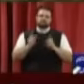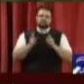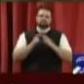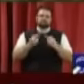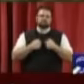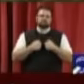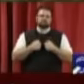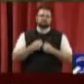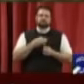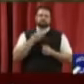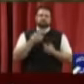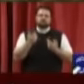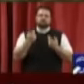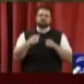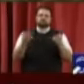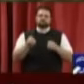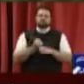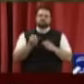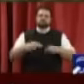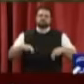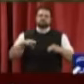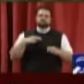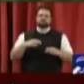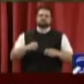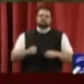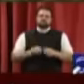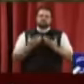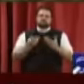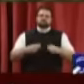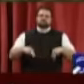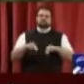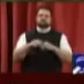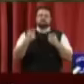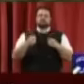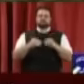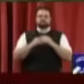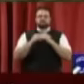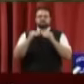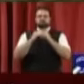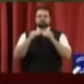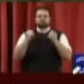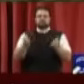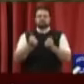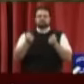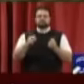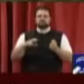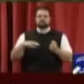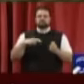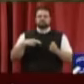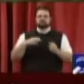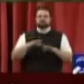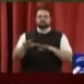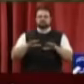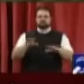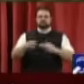facem noi sunt creațiile noastre. Da? Așa. Tot ceea ce am creat pe ceeași vibrații, cum ai vorbit, se întoarce la creator.